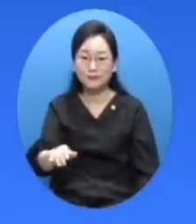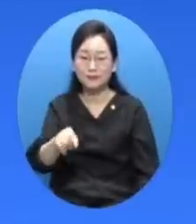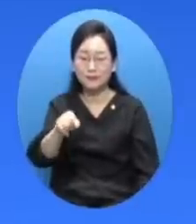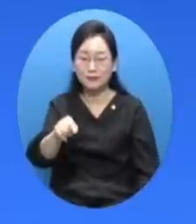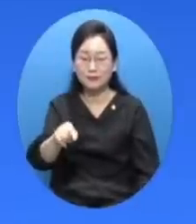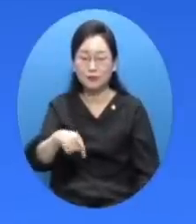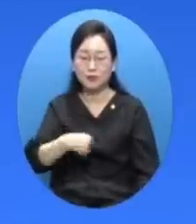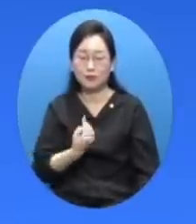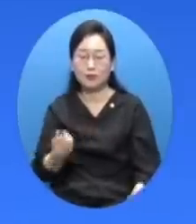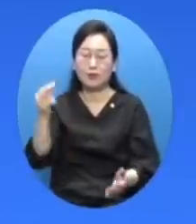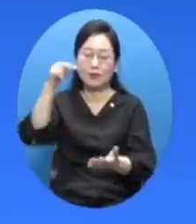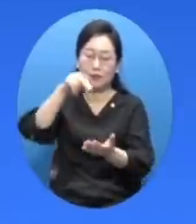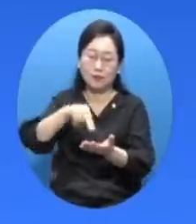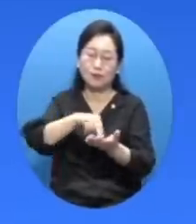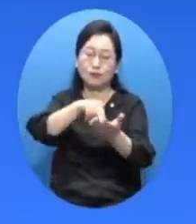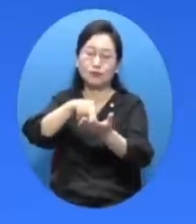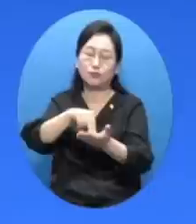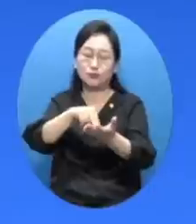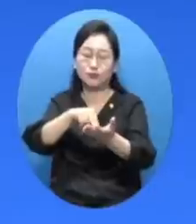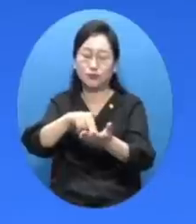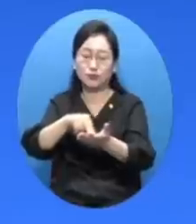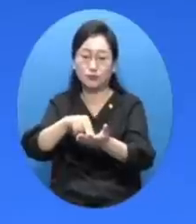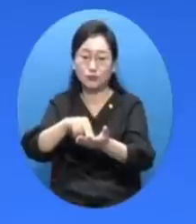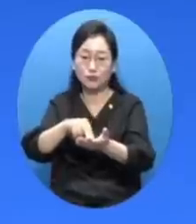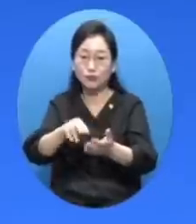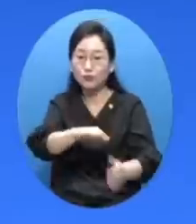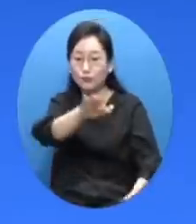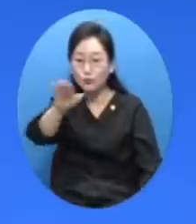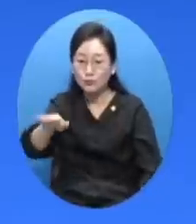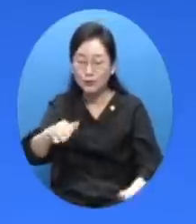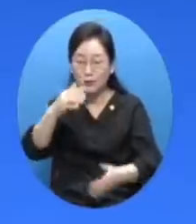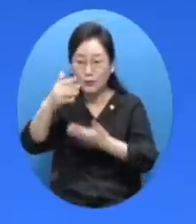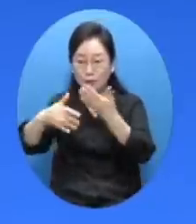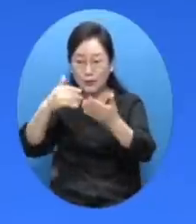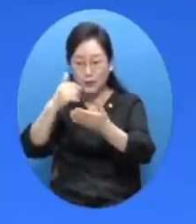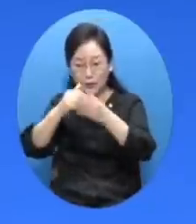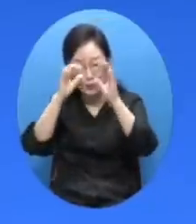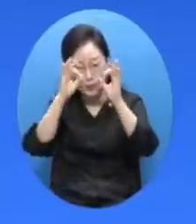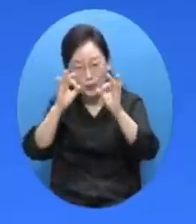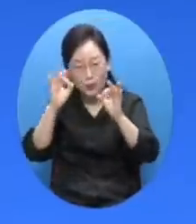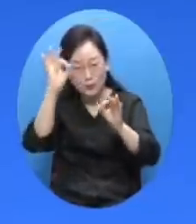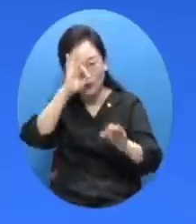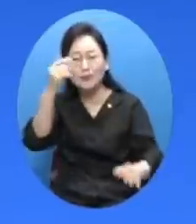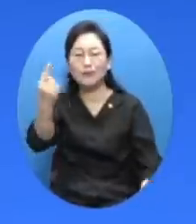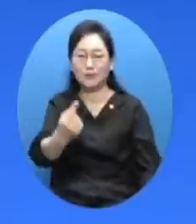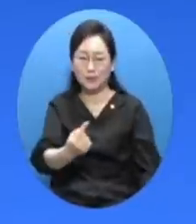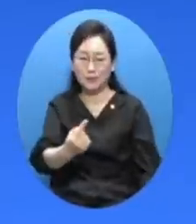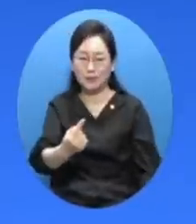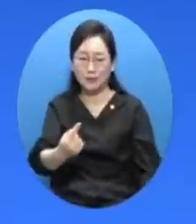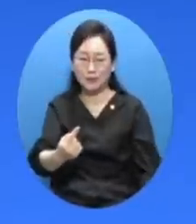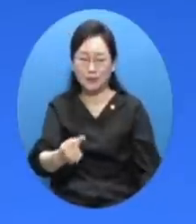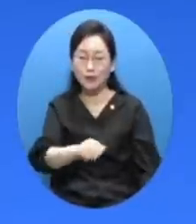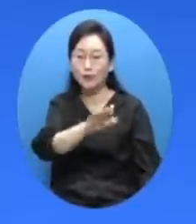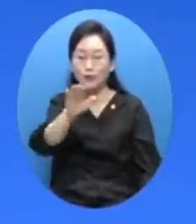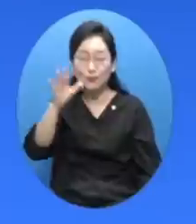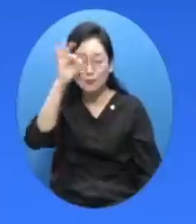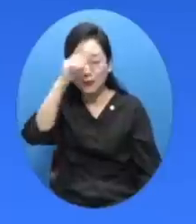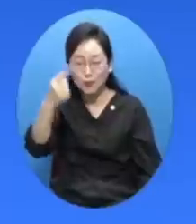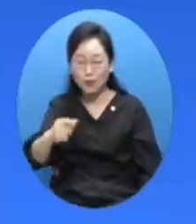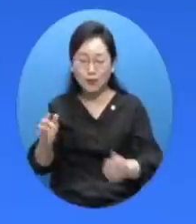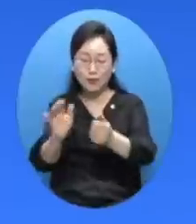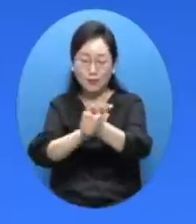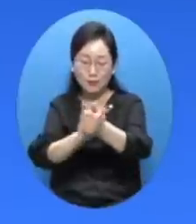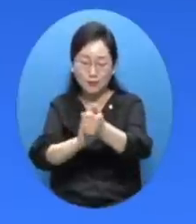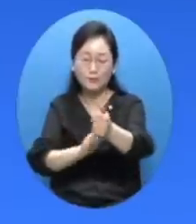외롭게 서 있는 우리를 사랑의 주님이 찾아오십니다. 우리를 찾아와서 우리를 어루만져